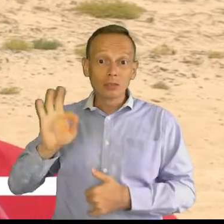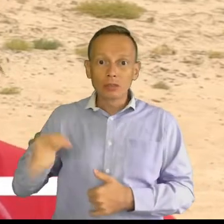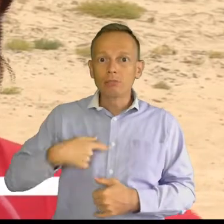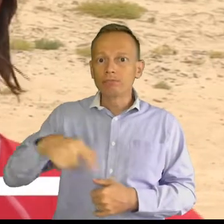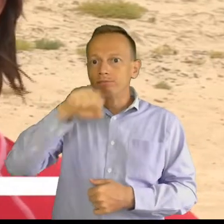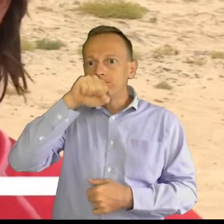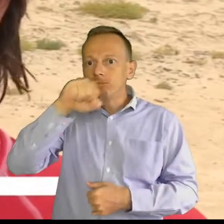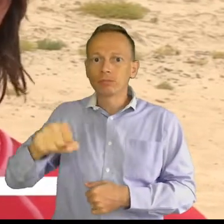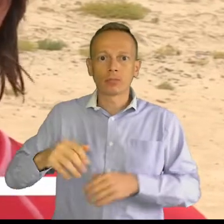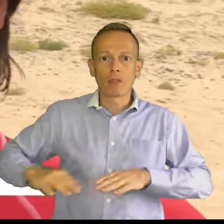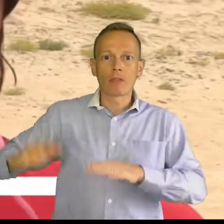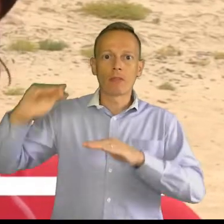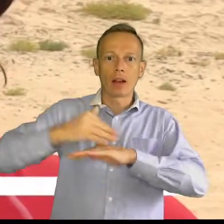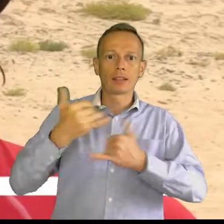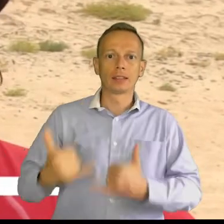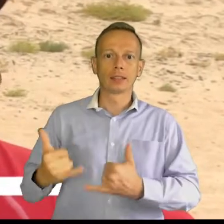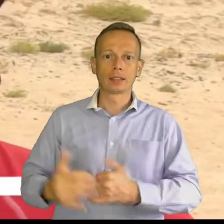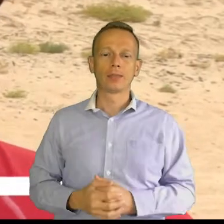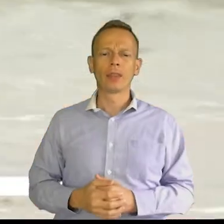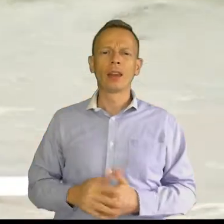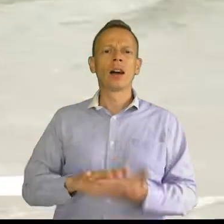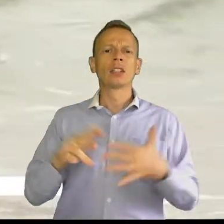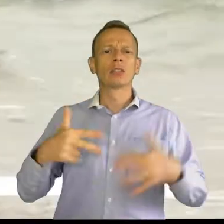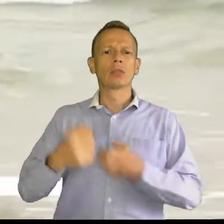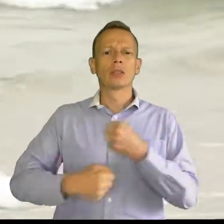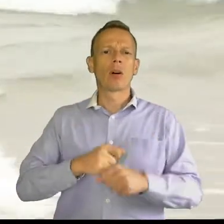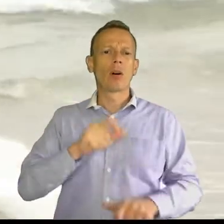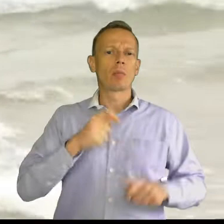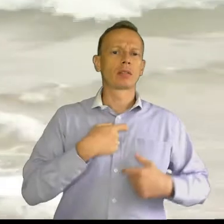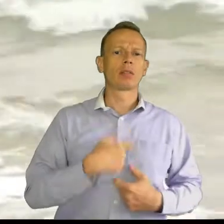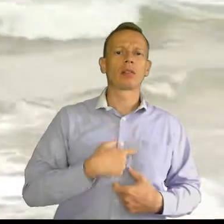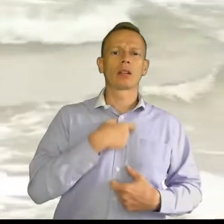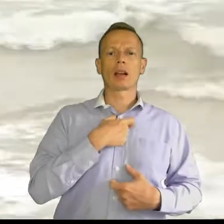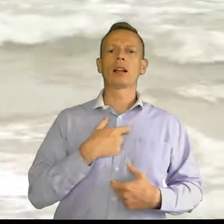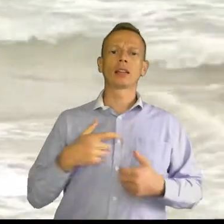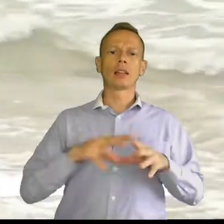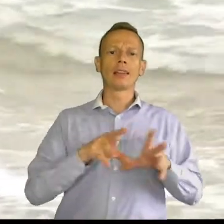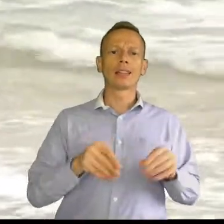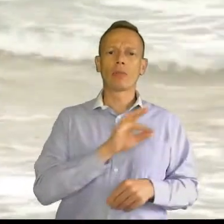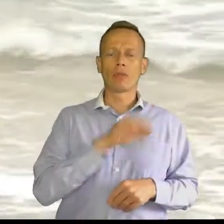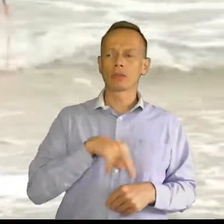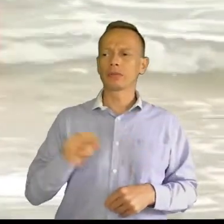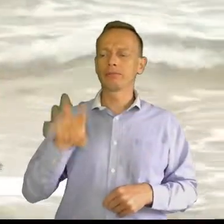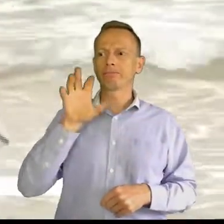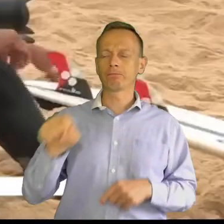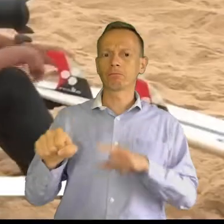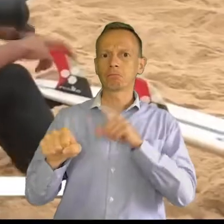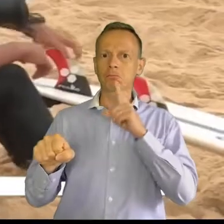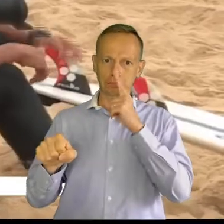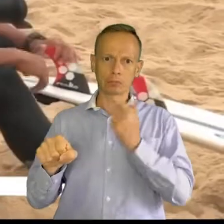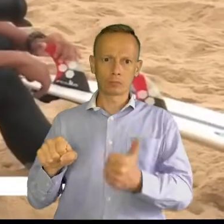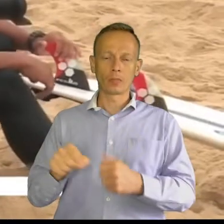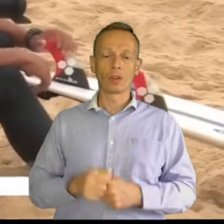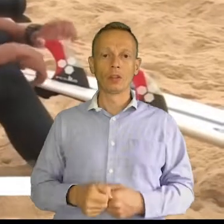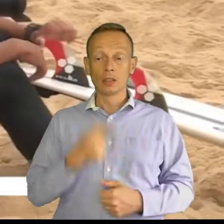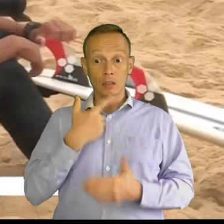dans ce genre de vagues aussi, du coup, j'adore aussi les vagues. À 18 ans, il a déjà tapé dans l'œil des cadres de l'équipe de France, qui ne se trompent